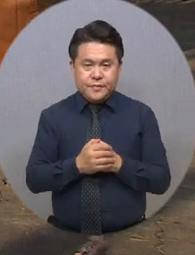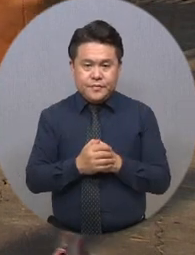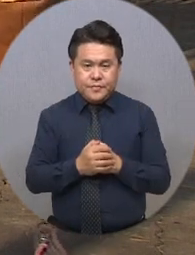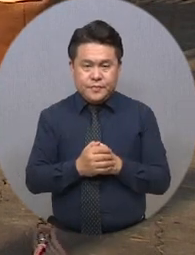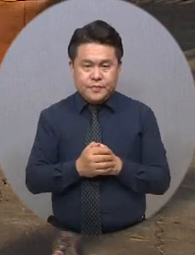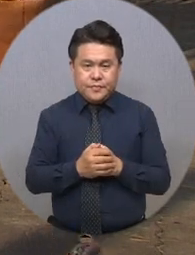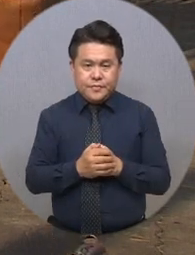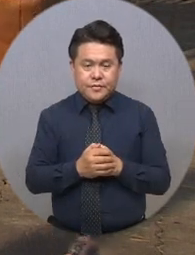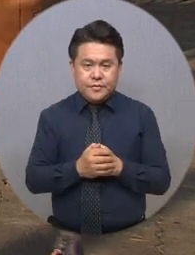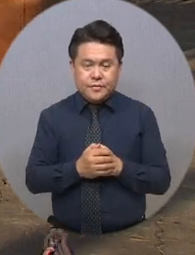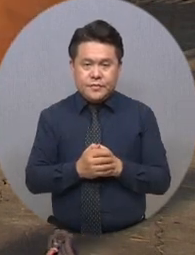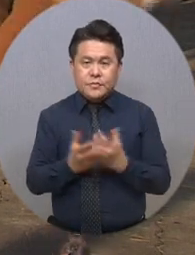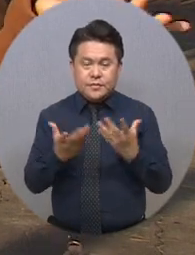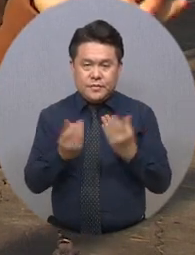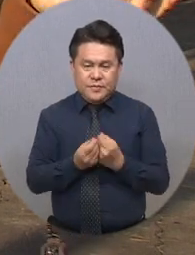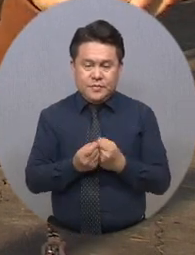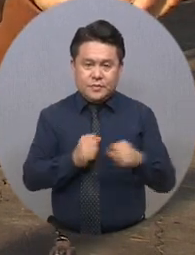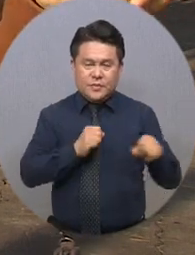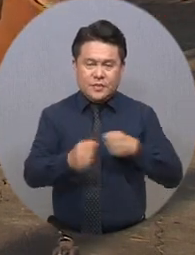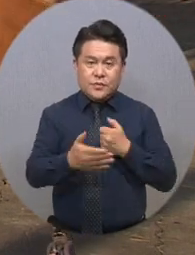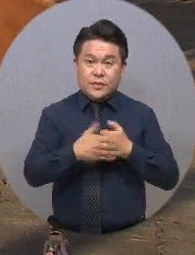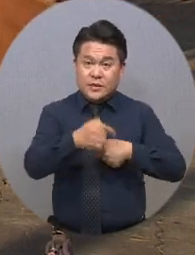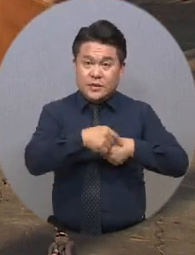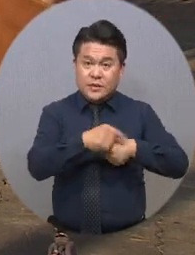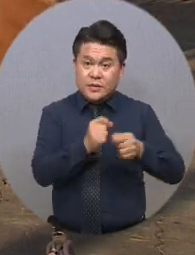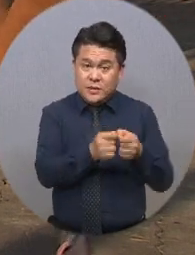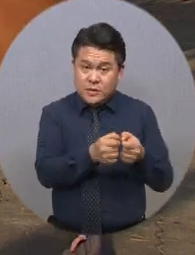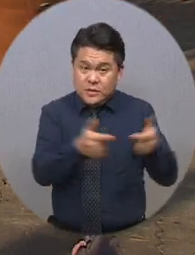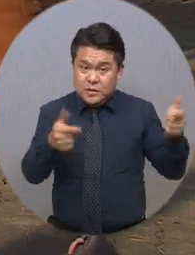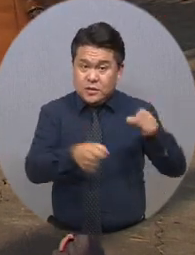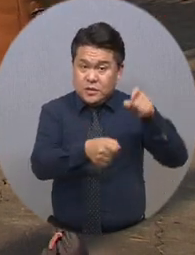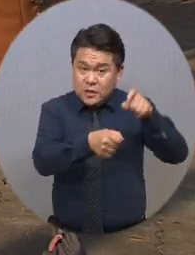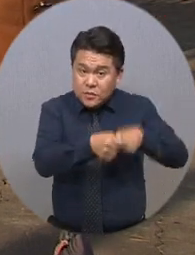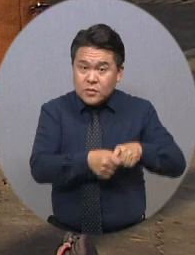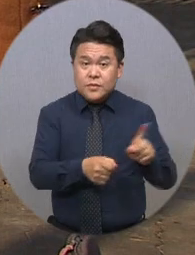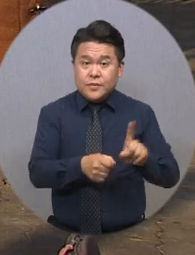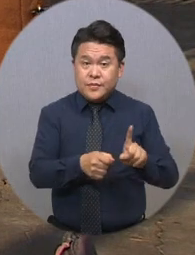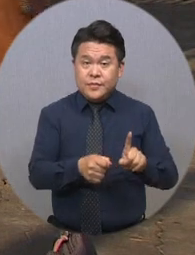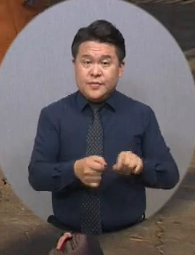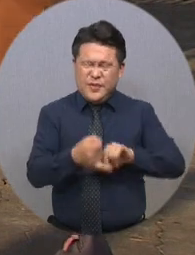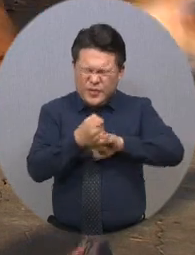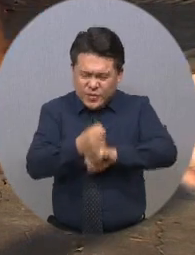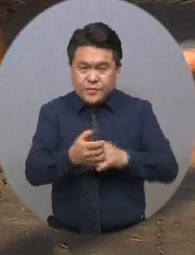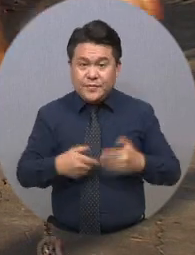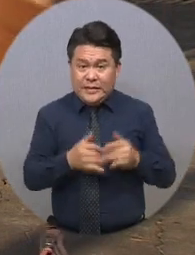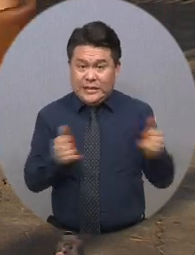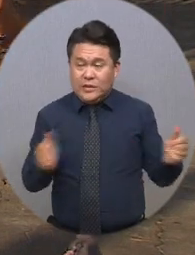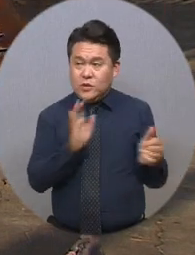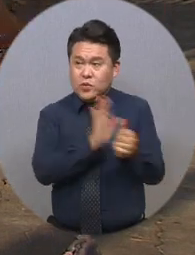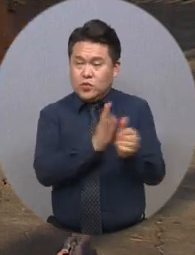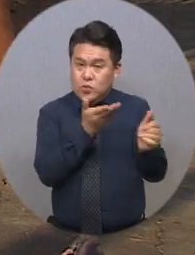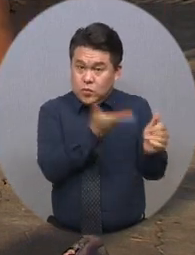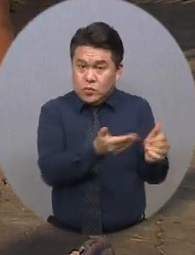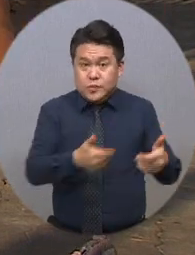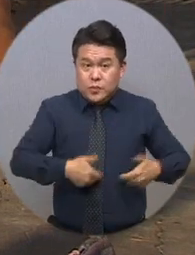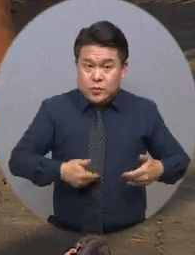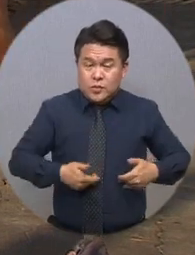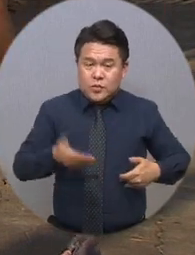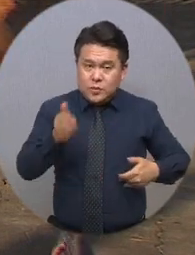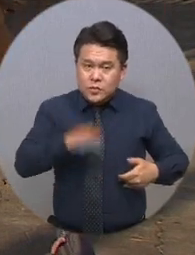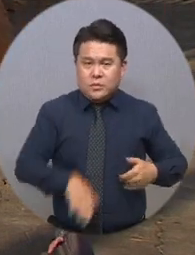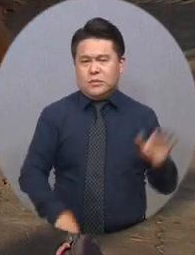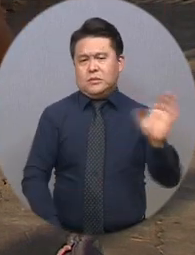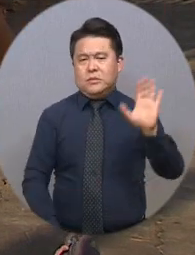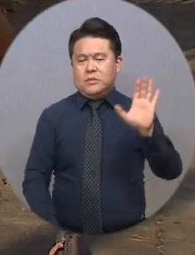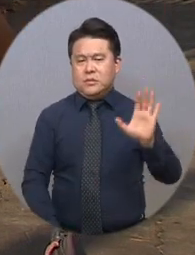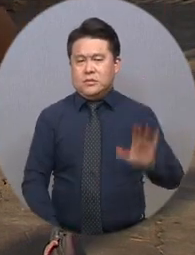주위에 보면은 그 시간을 더 많이 이렇게 받기 위해서 정말 필요한 사람한테 줘야 되는데